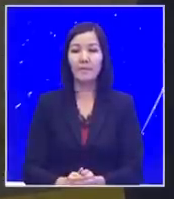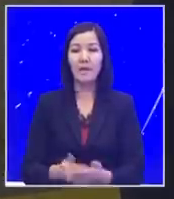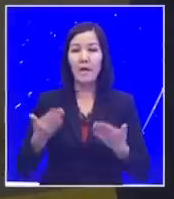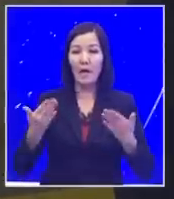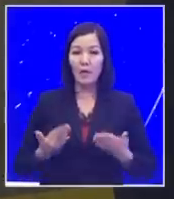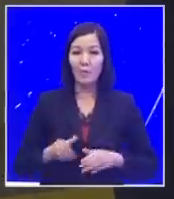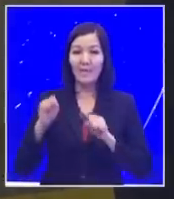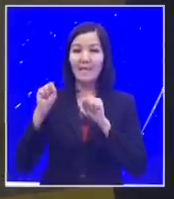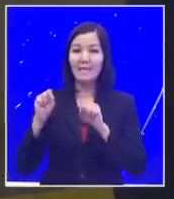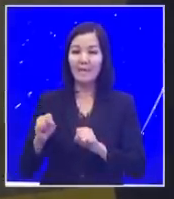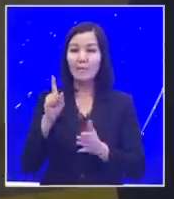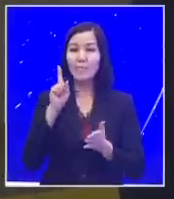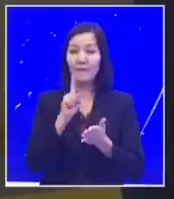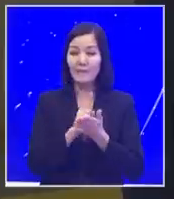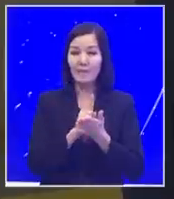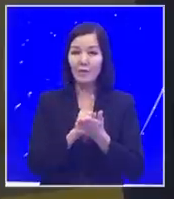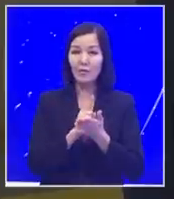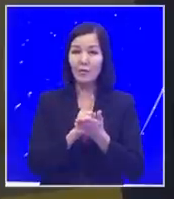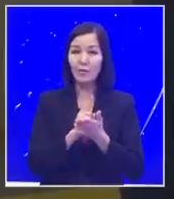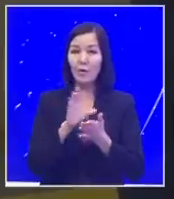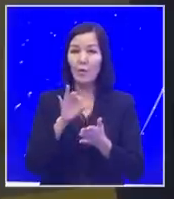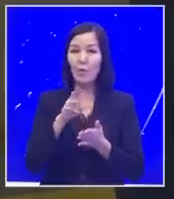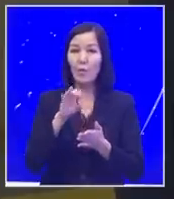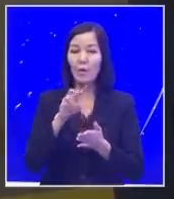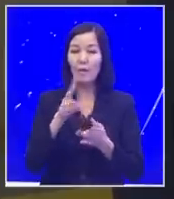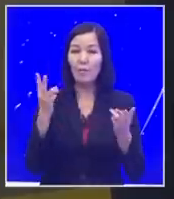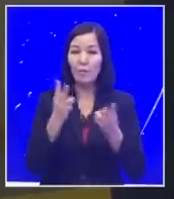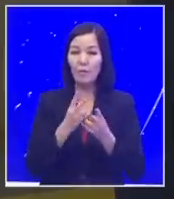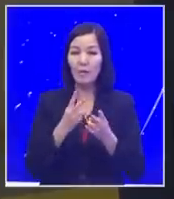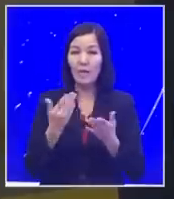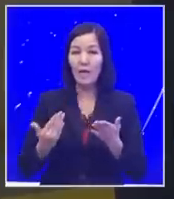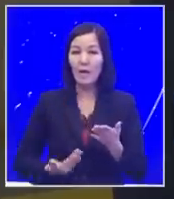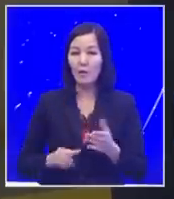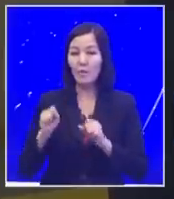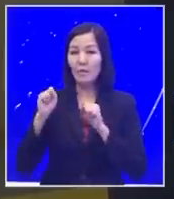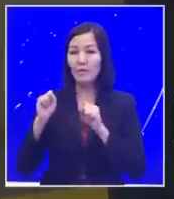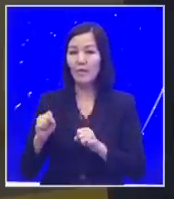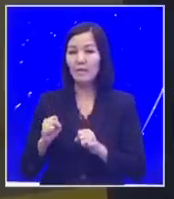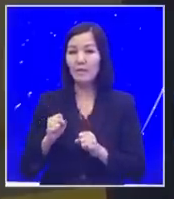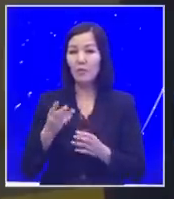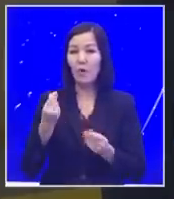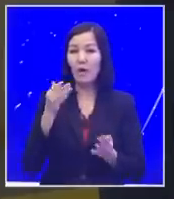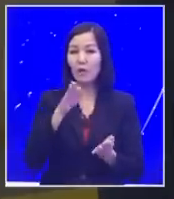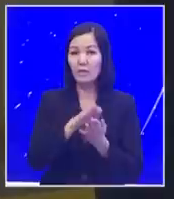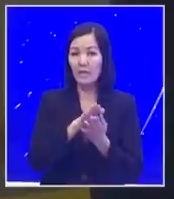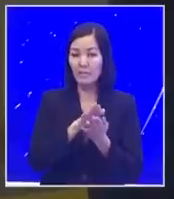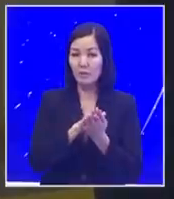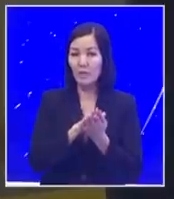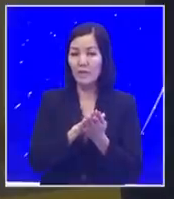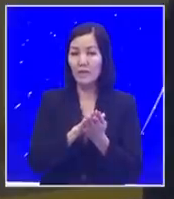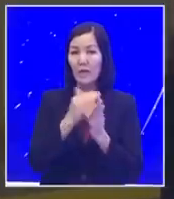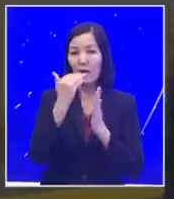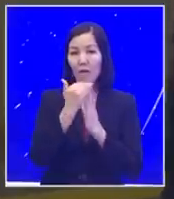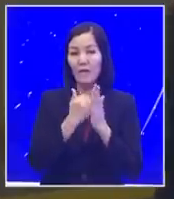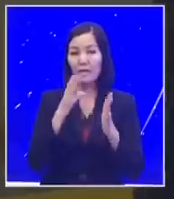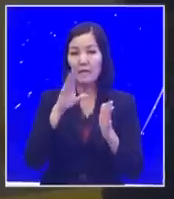Әлеуметтік сақтандыруда міндетті түрде өтілі болуы керек. Яғни әлеуметтік сақтандырудың салымшылары. Сонымен қатар олардың қатарына